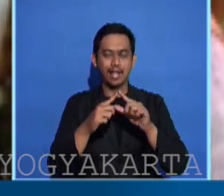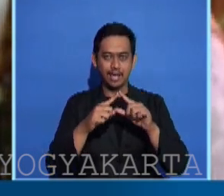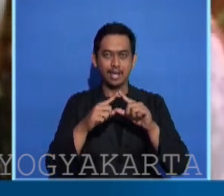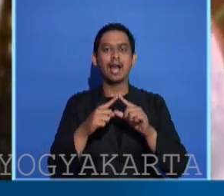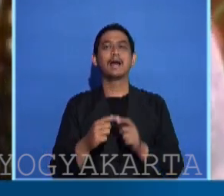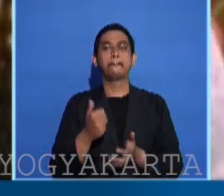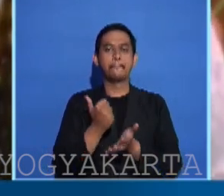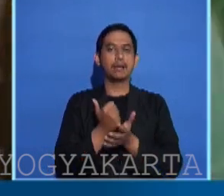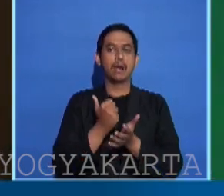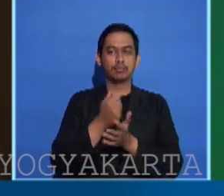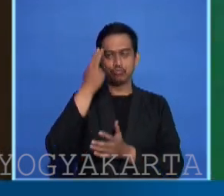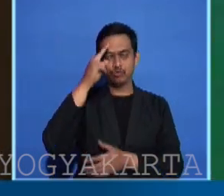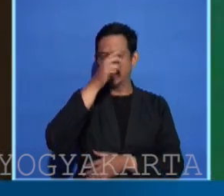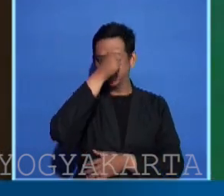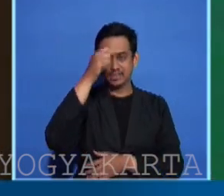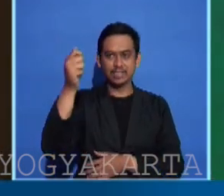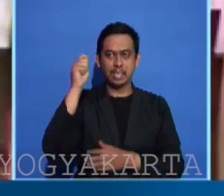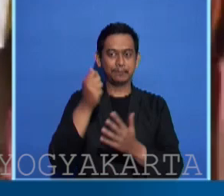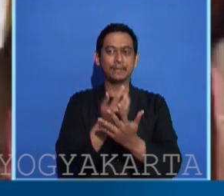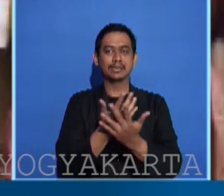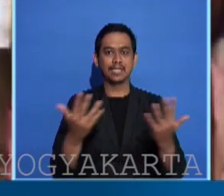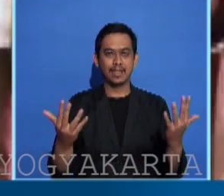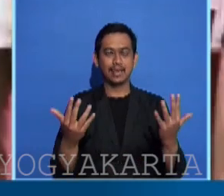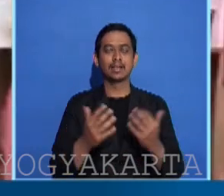nyata bagi alumni dan masyarakat luas.